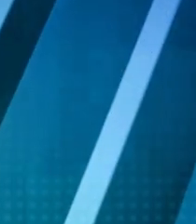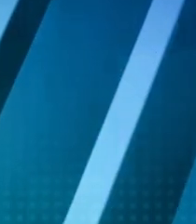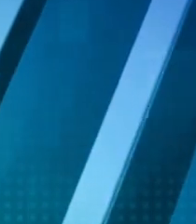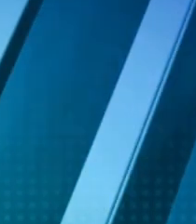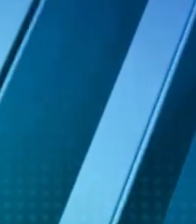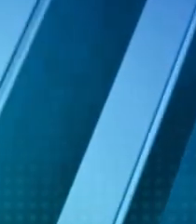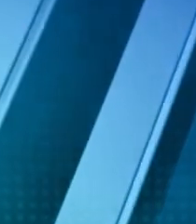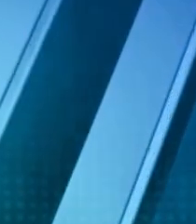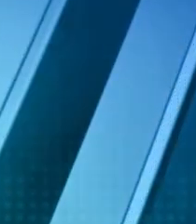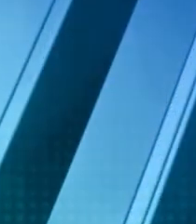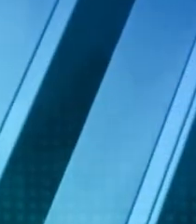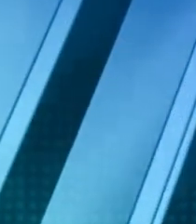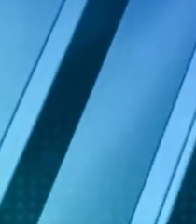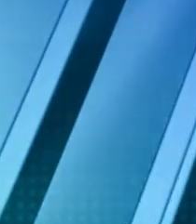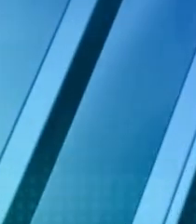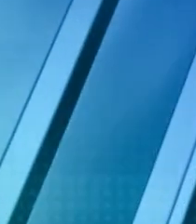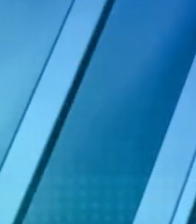МУЗЫКАЛЬНАЯ ЗАСТАВКА